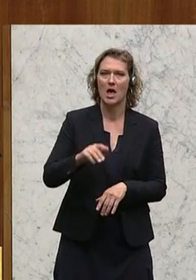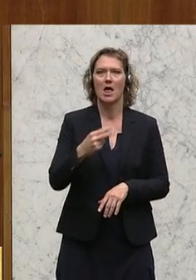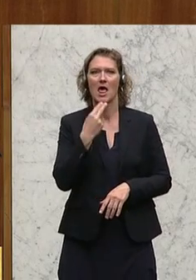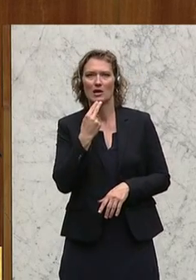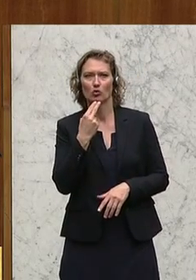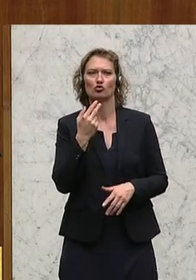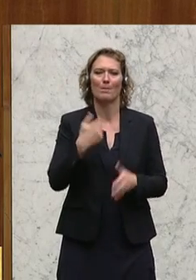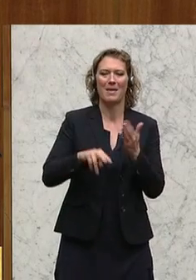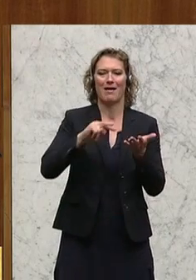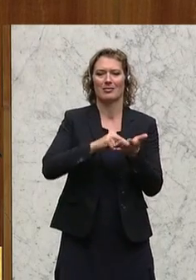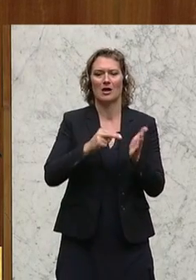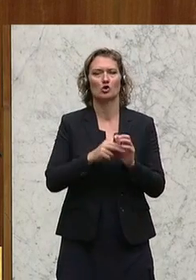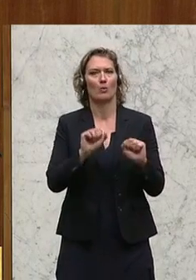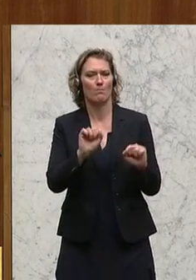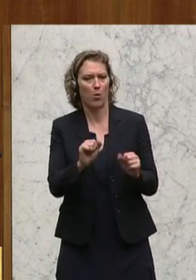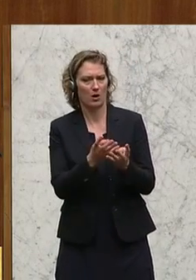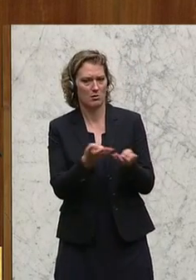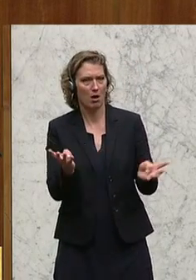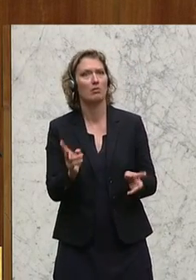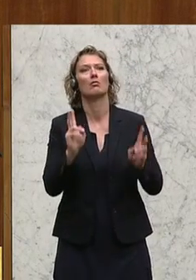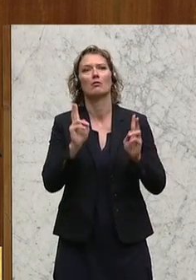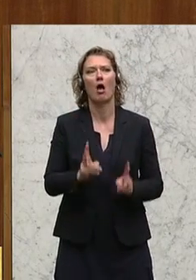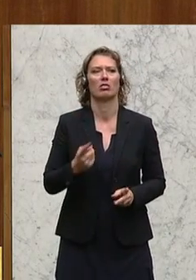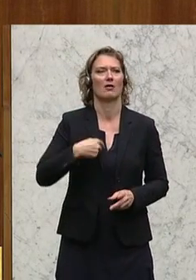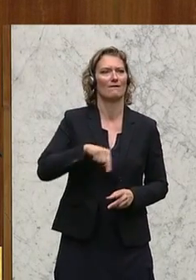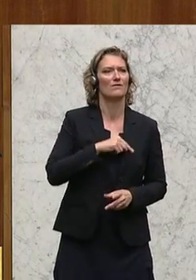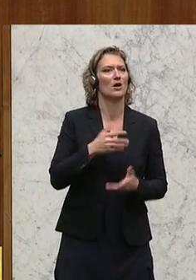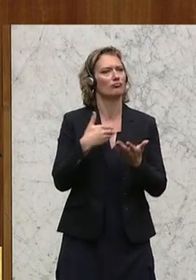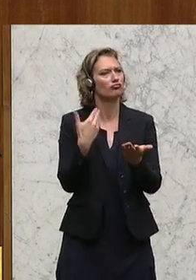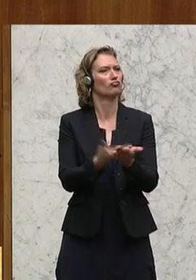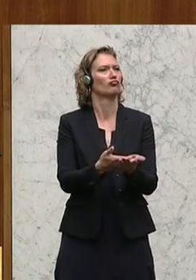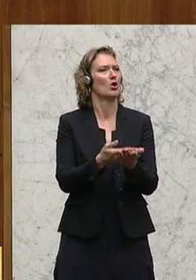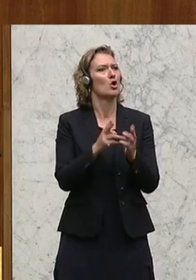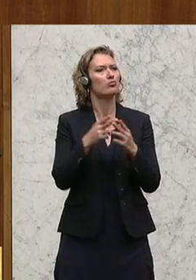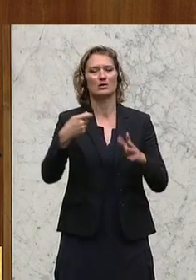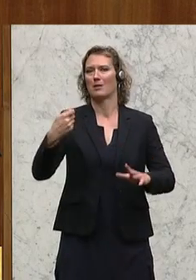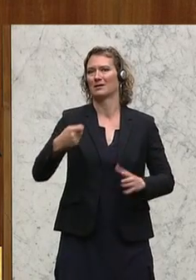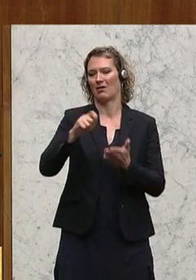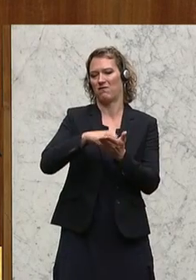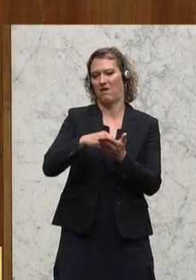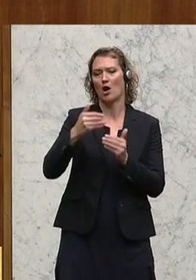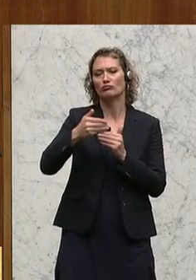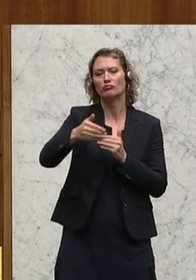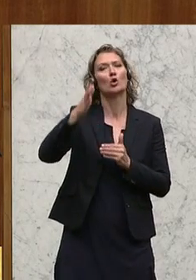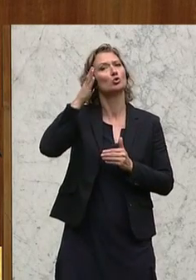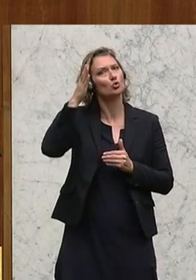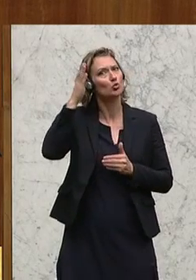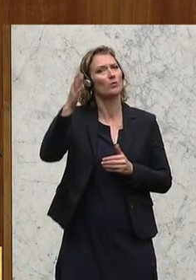in mehr neuer technischer Mittel und dafür zu sorgen, dass wir eine Bundespräsidentenwahl auch in